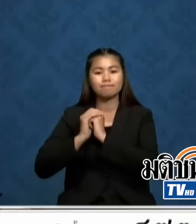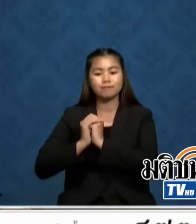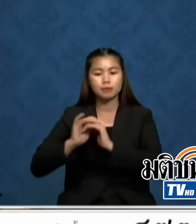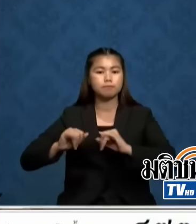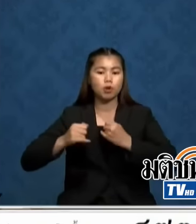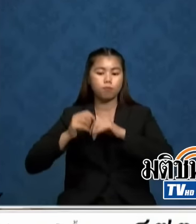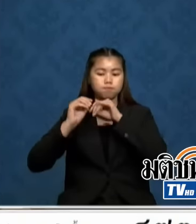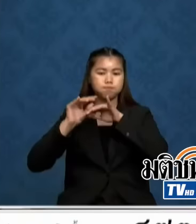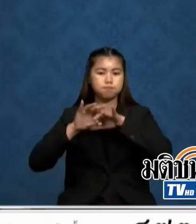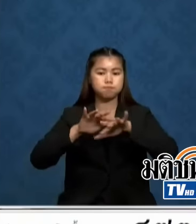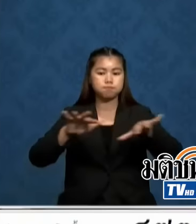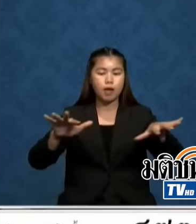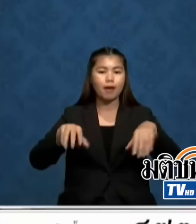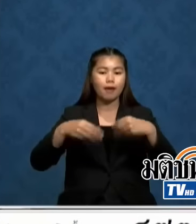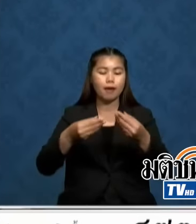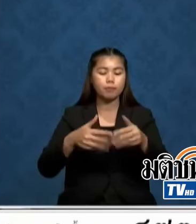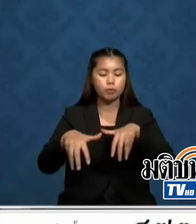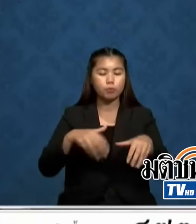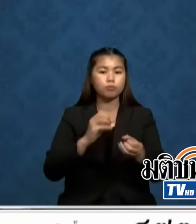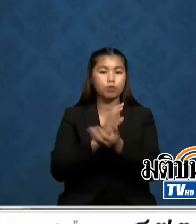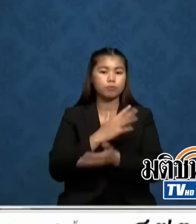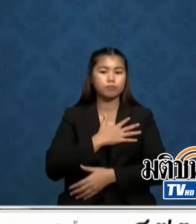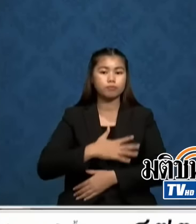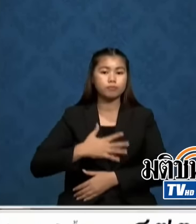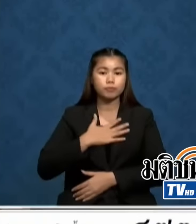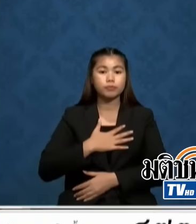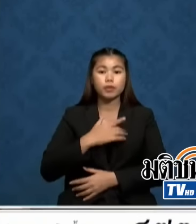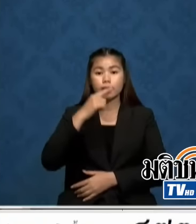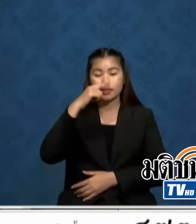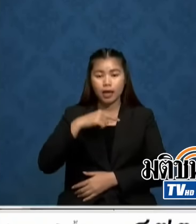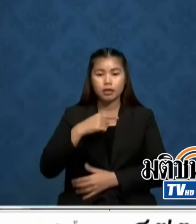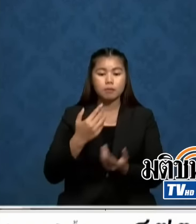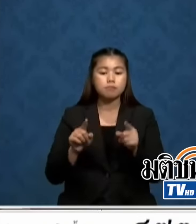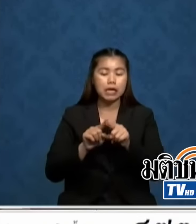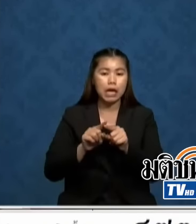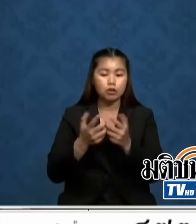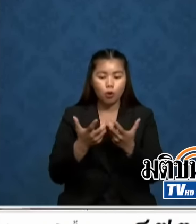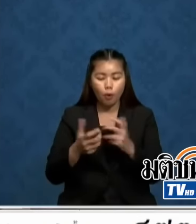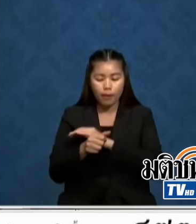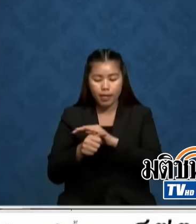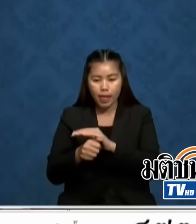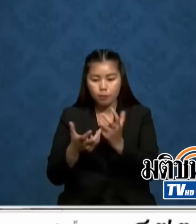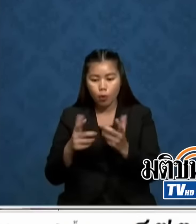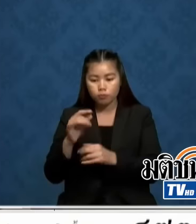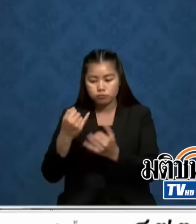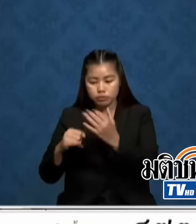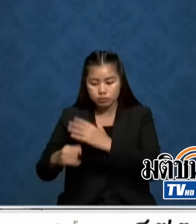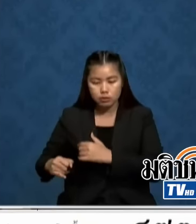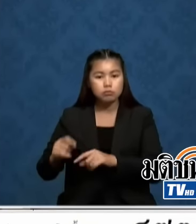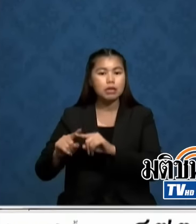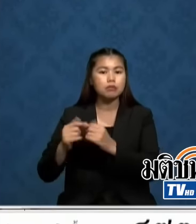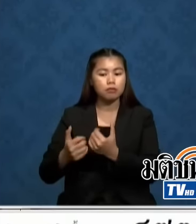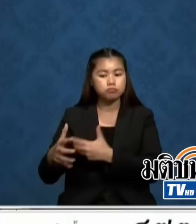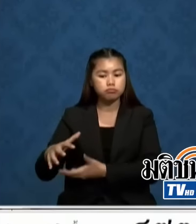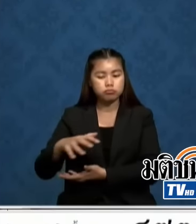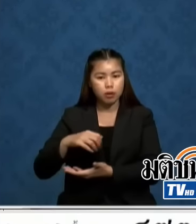และใช้และสบโอกาสในการใช้ช่องว่างทางกฎหมายในการลักลอบนำสิ่งผิดกฎหมายมาคัดแยกและหล้อมใน